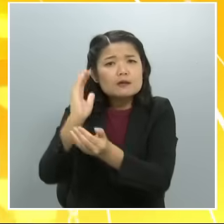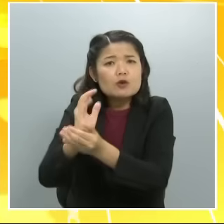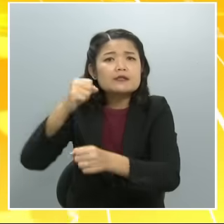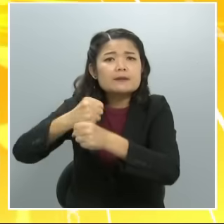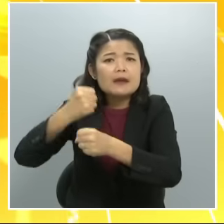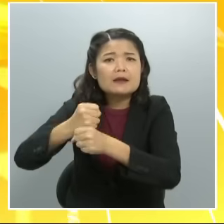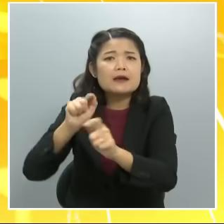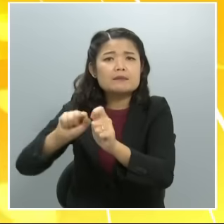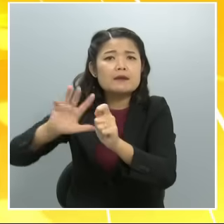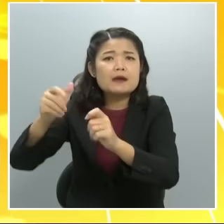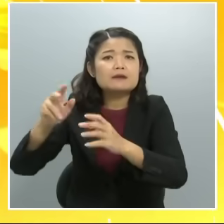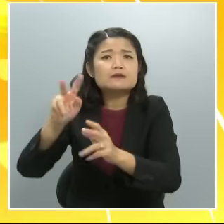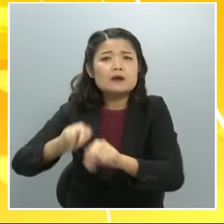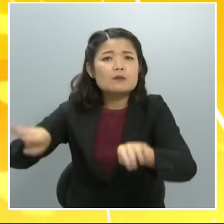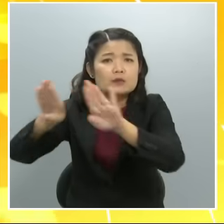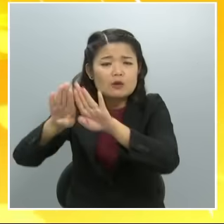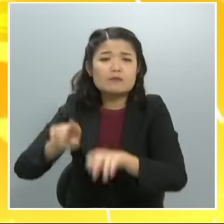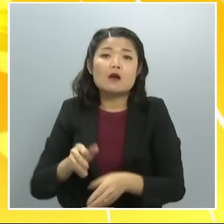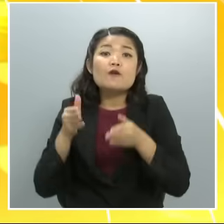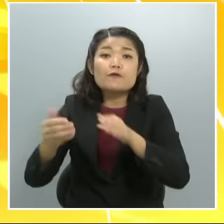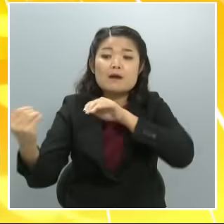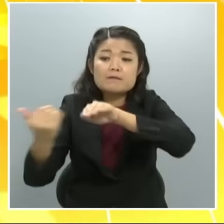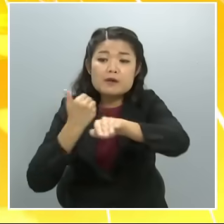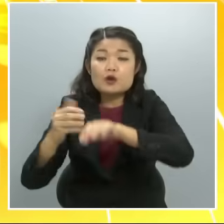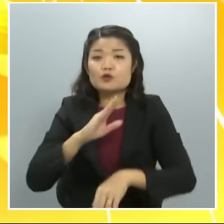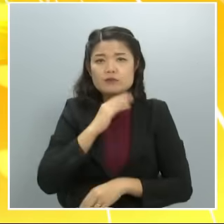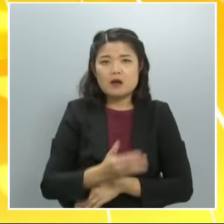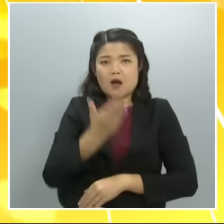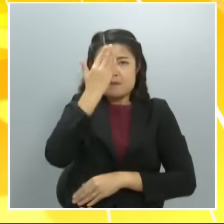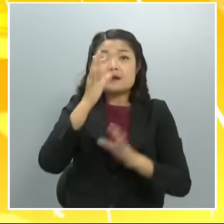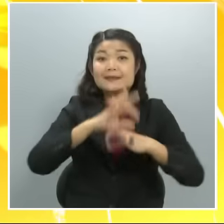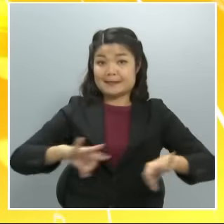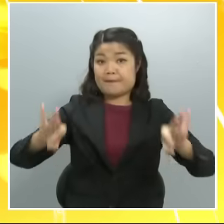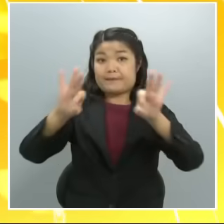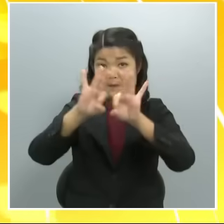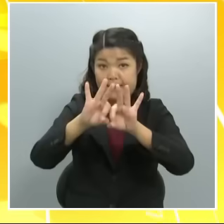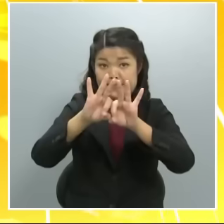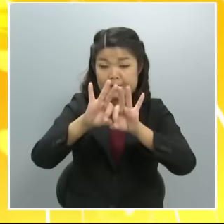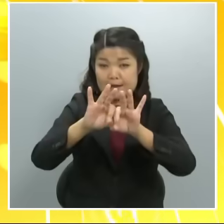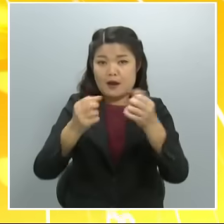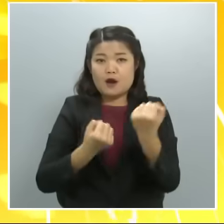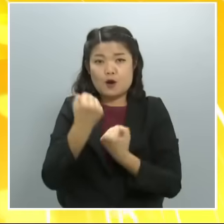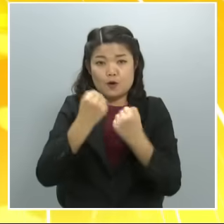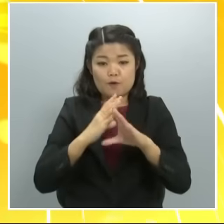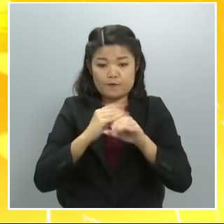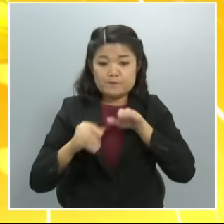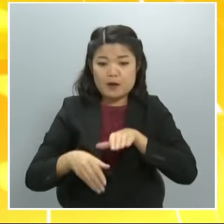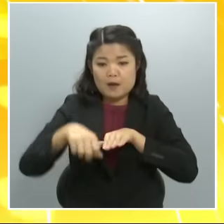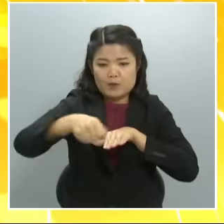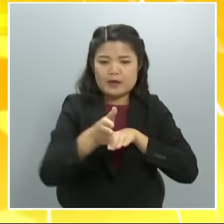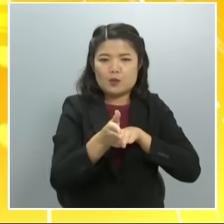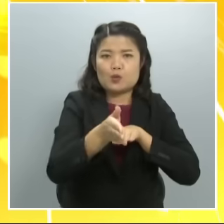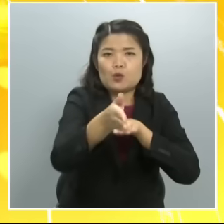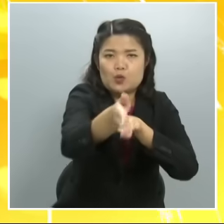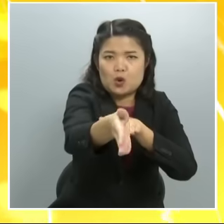มฝ่ายจราจร ทำหน้าที่ขับรถนำเวลามีเหตุการณ์สำคัญในช่วงสำคัญและไม่ได้มีหน้าที่มาขับรถ